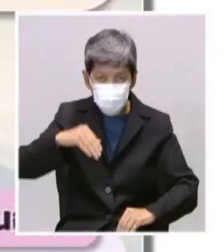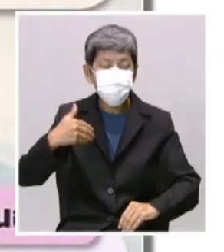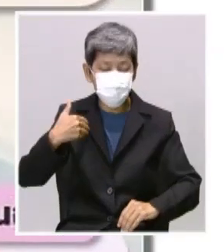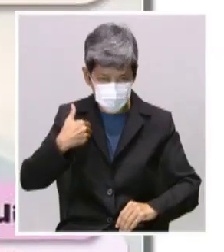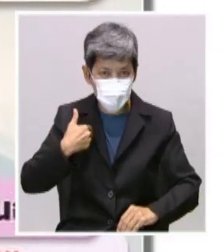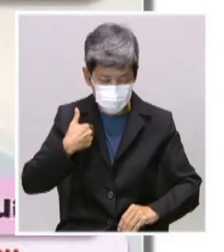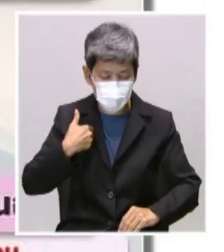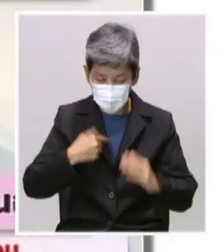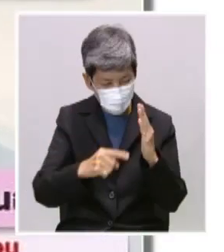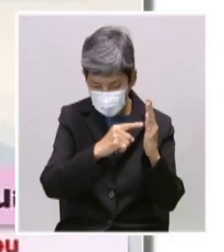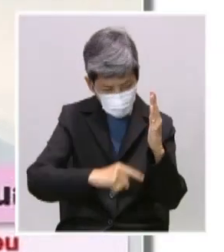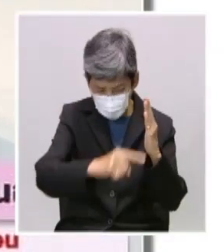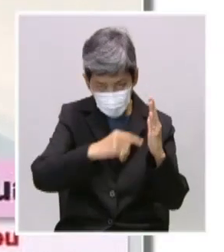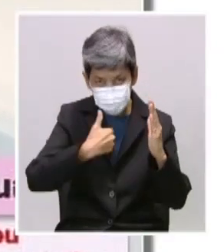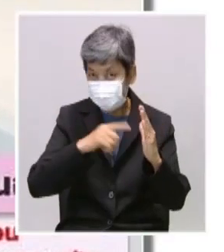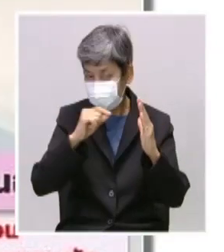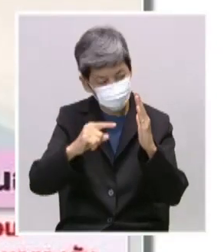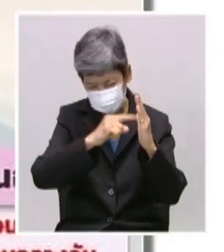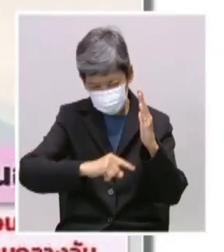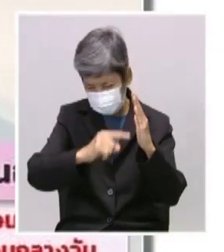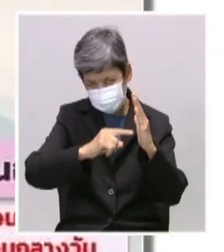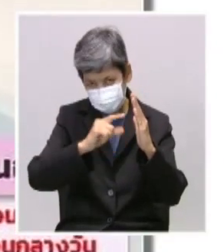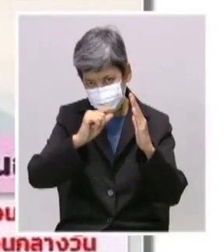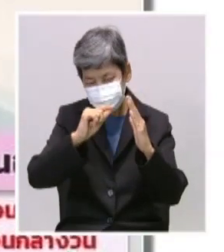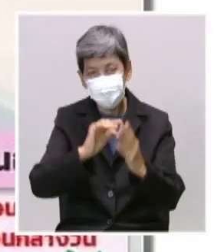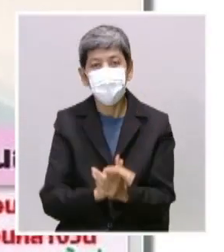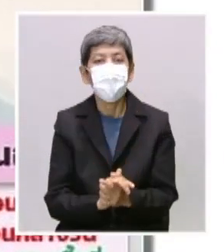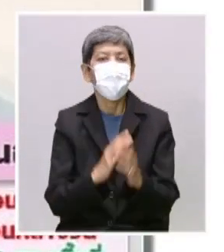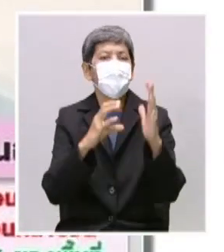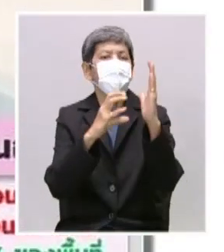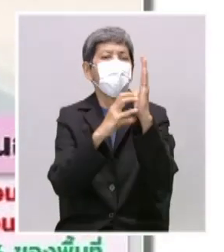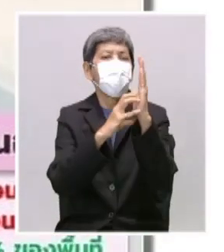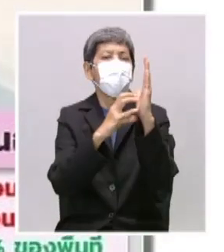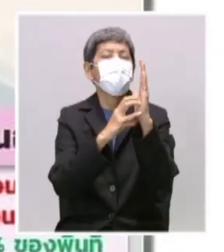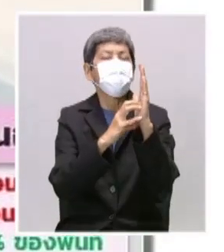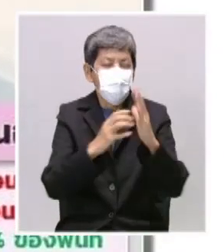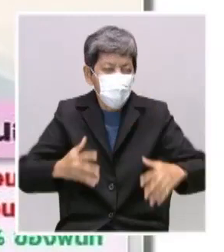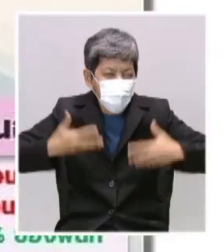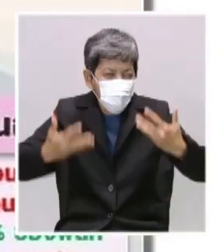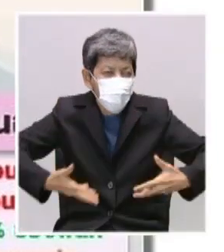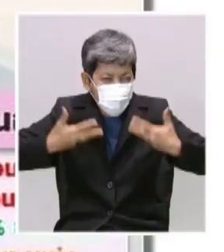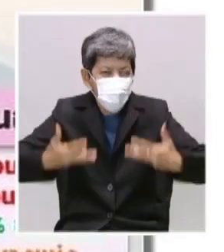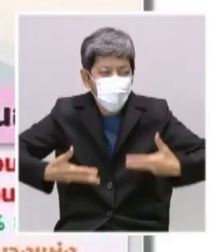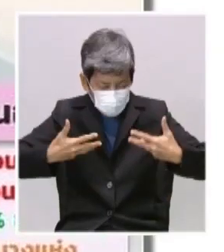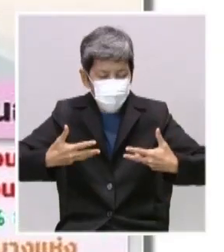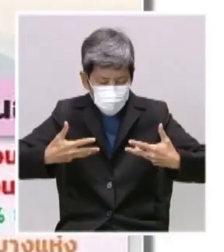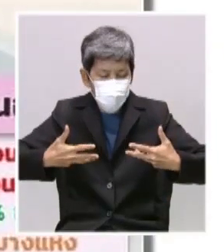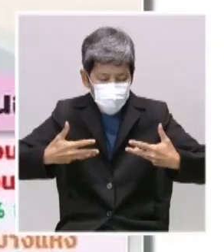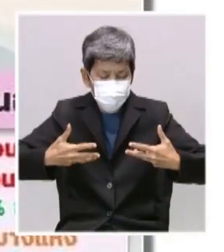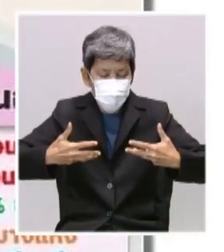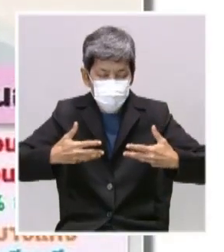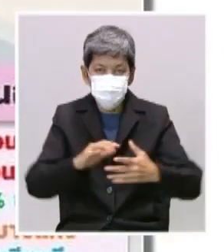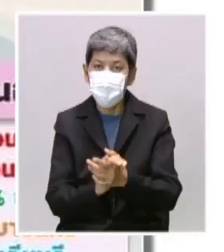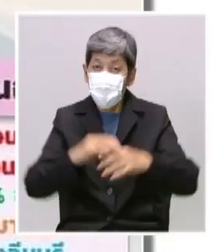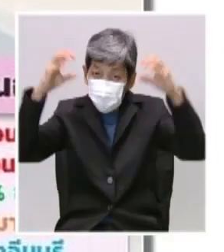แห่งเกือบทุกจังหวัดจาก20จังหวัดค่ะภาคกลางมีอากาศร้อนฟ้าหลัวในตอนกลางวันเช่นเดียวกัน